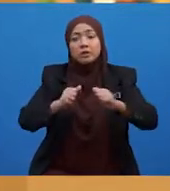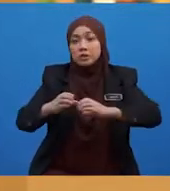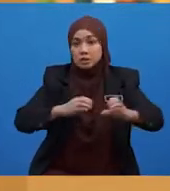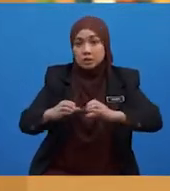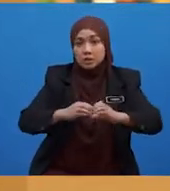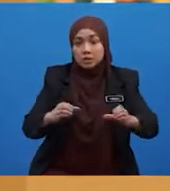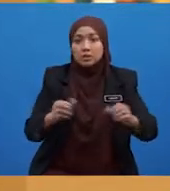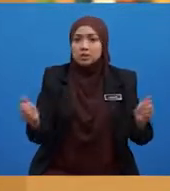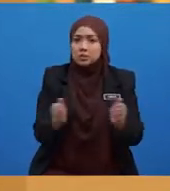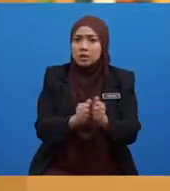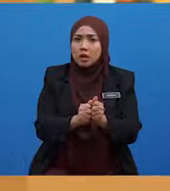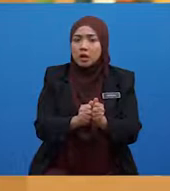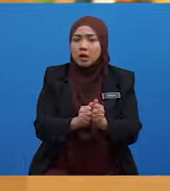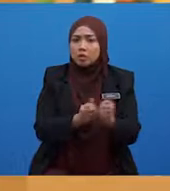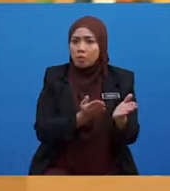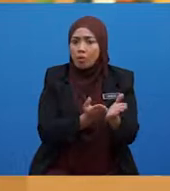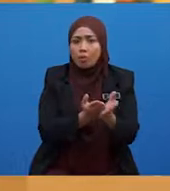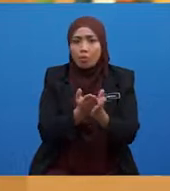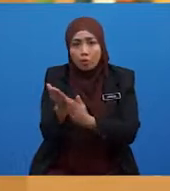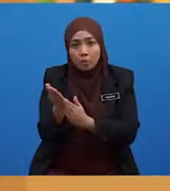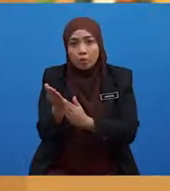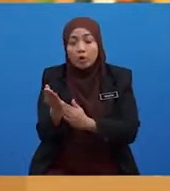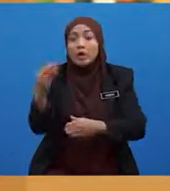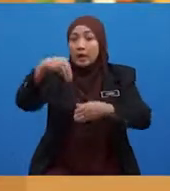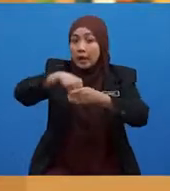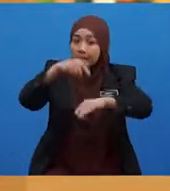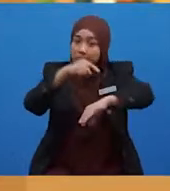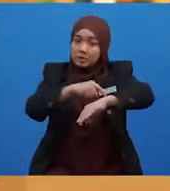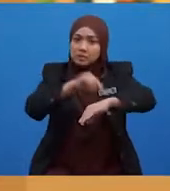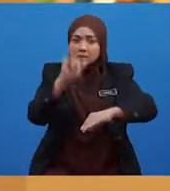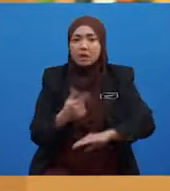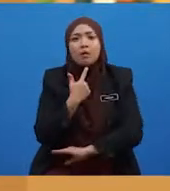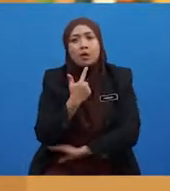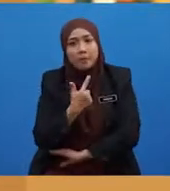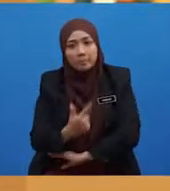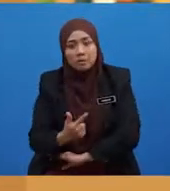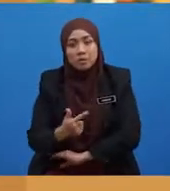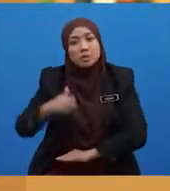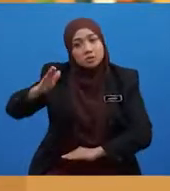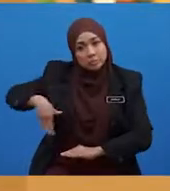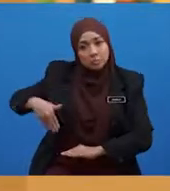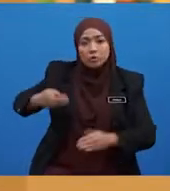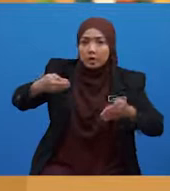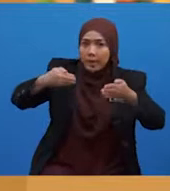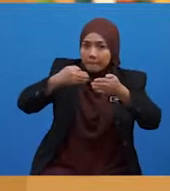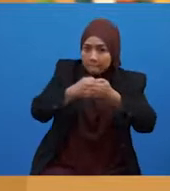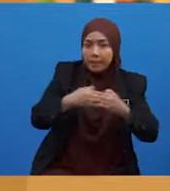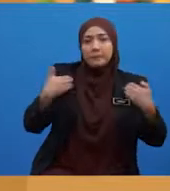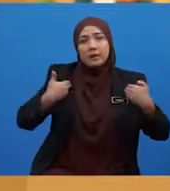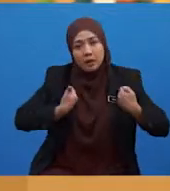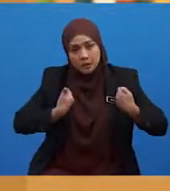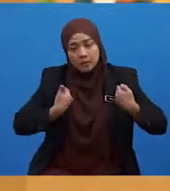secara berterusan dalam jangka masa yang lama sebelum sampai ke tahap kelesuan atau